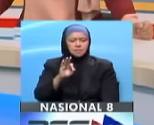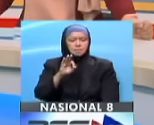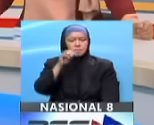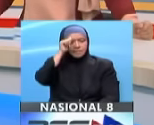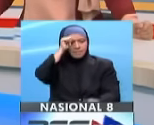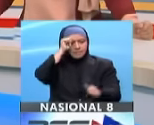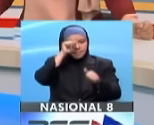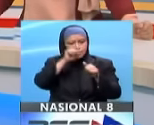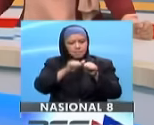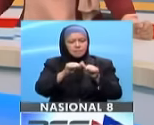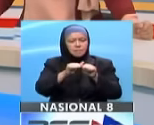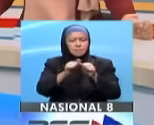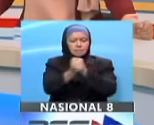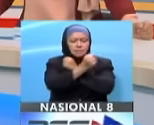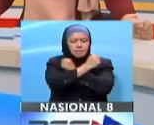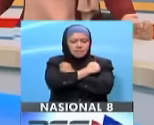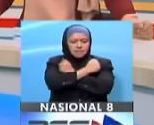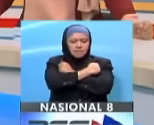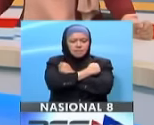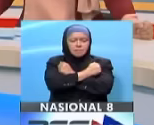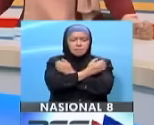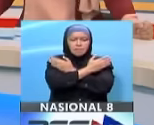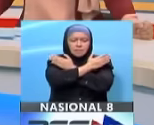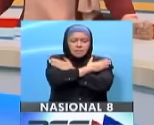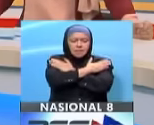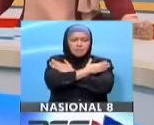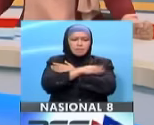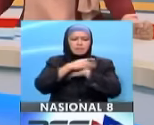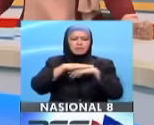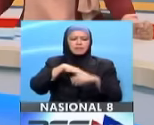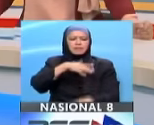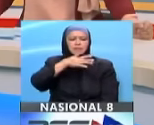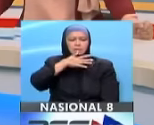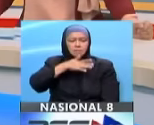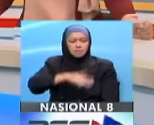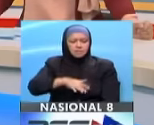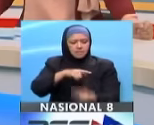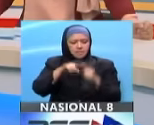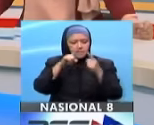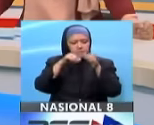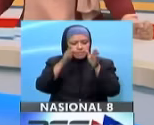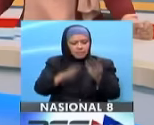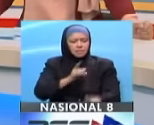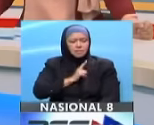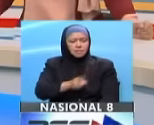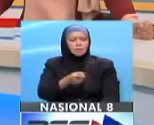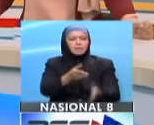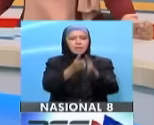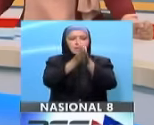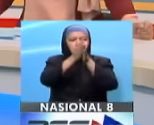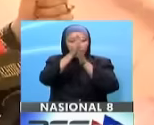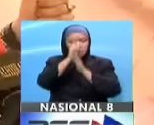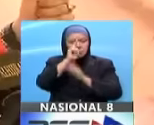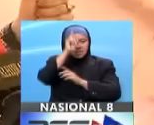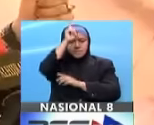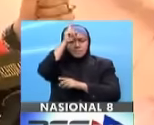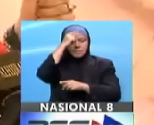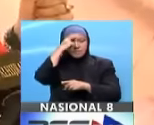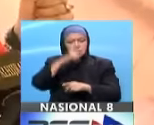baginda kepada umatnya hinggakan Rasulullah sendiri memohon kepada Allah supaya umat Islam bersatu.